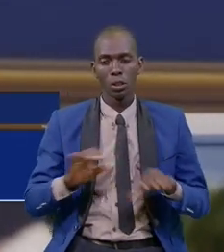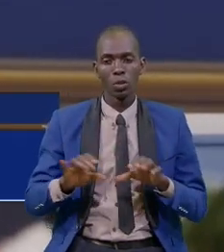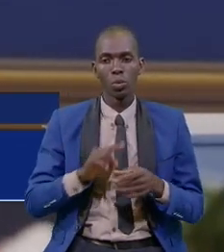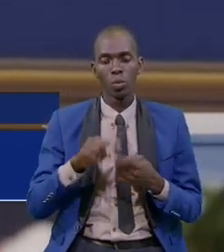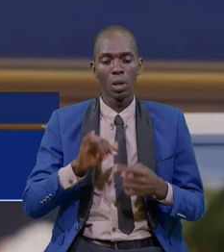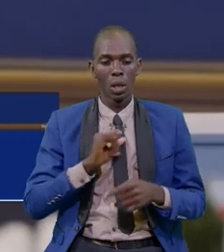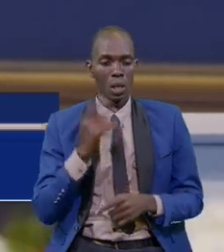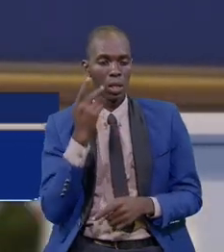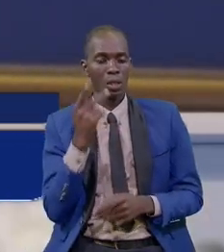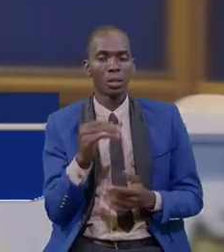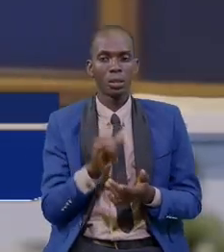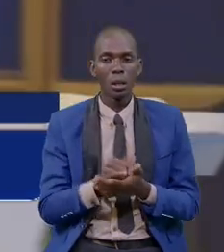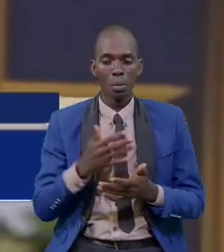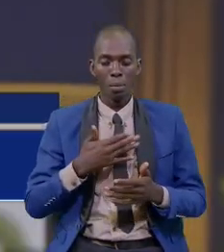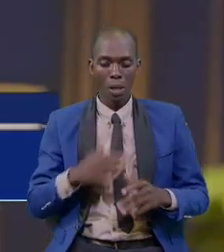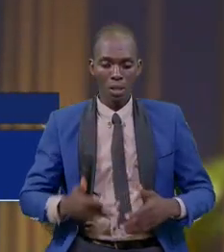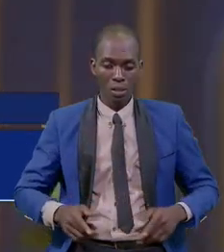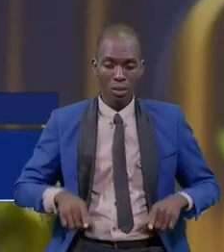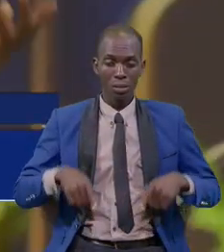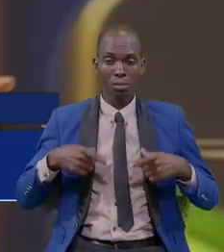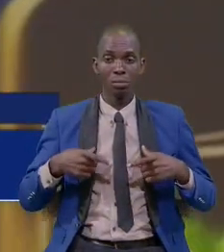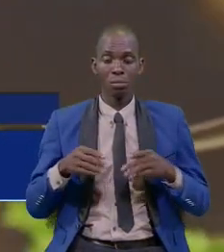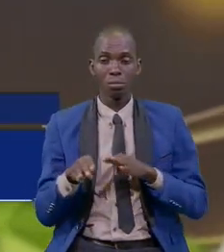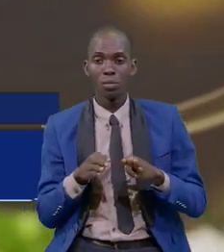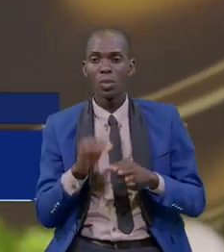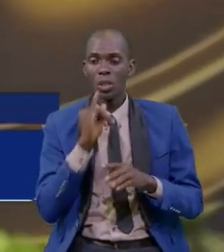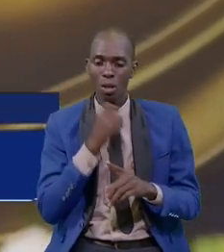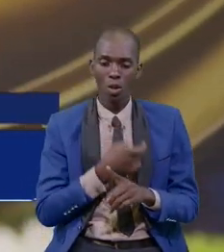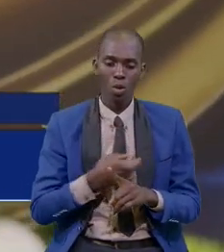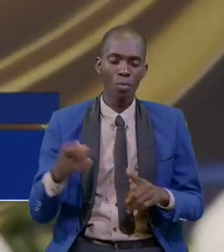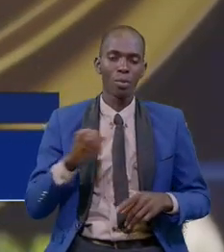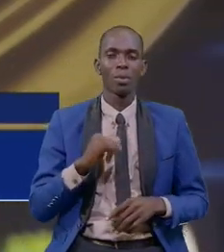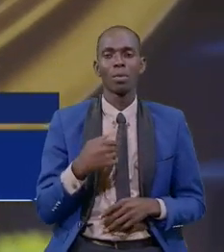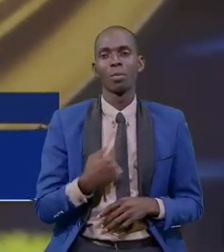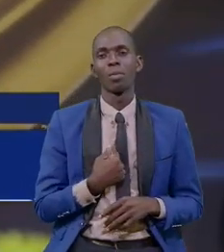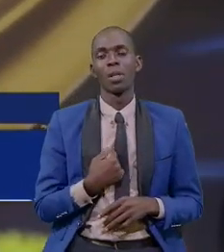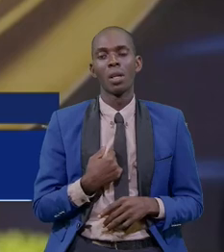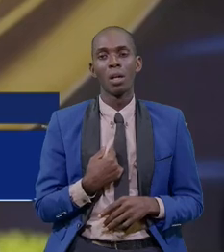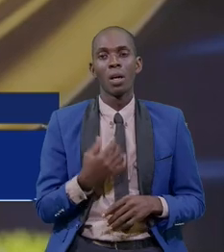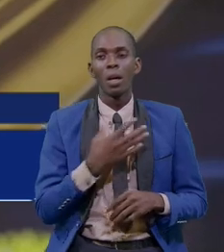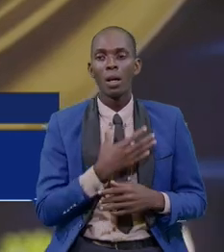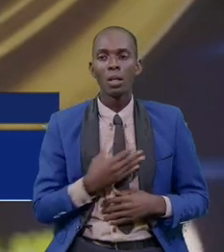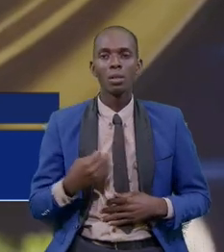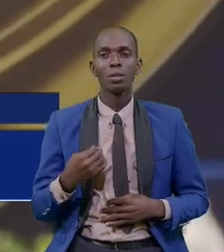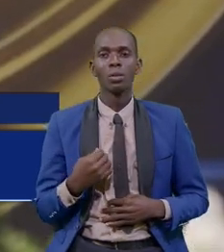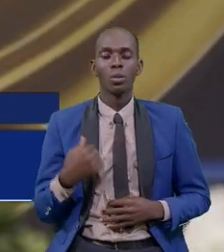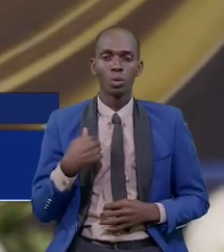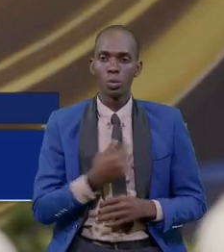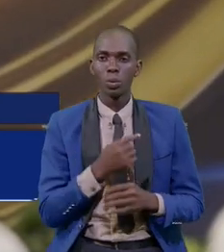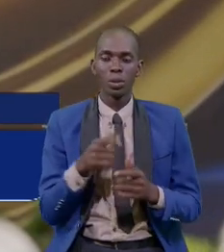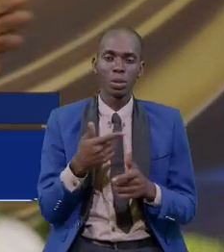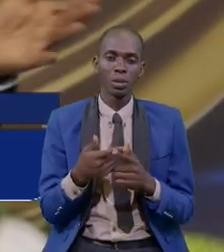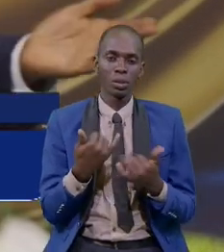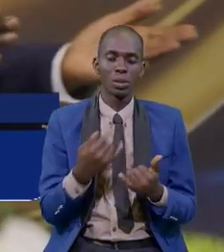de vie est en train de me faire du mal? Voilà pourquoi nous sommes là et nous sommes en train de dire, vous savez, un changement doit